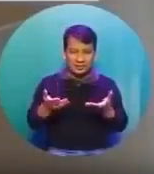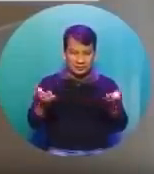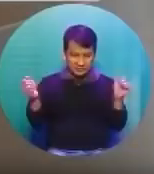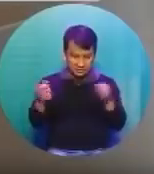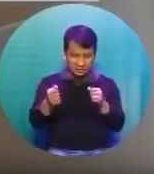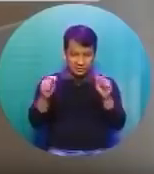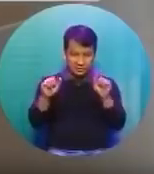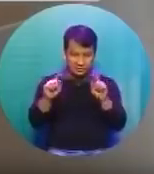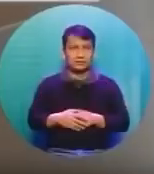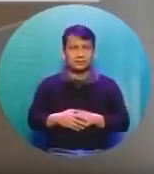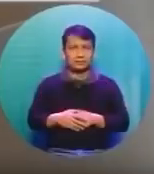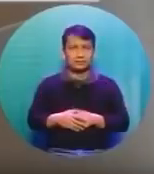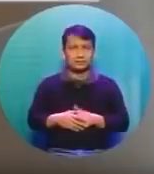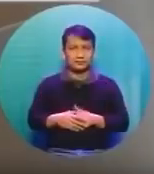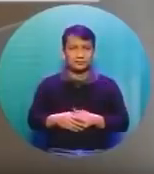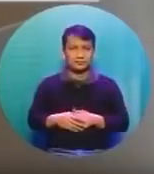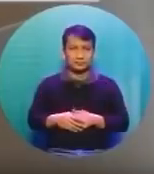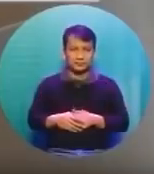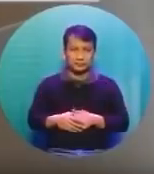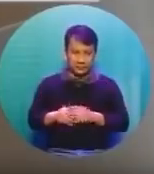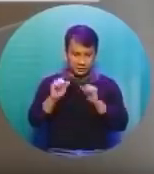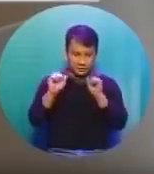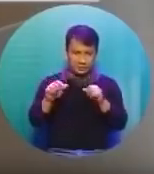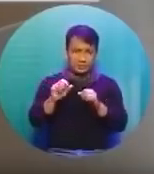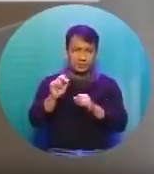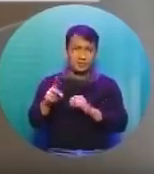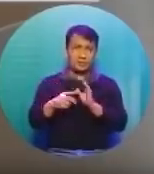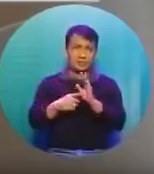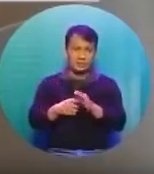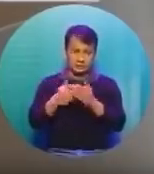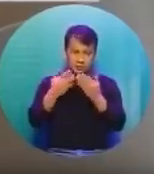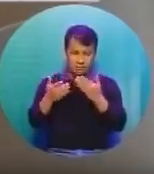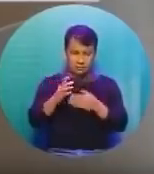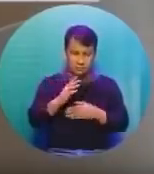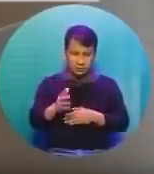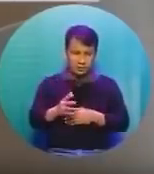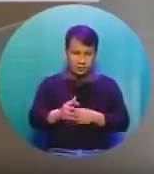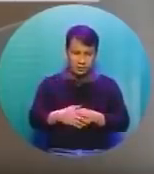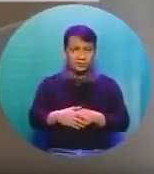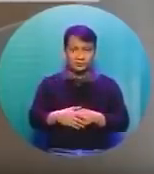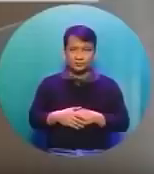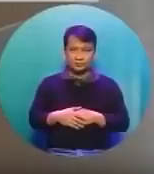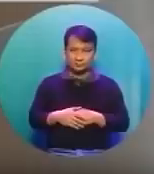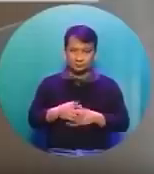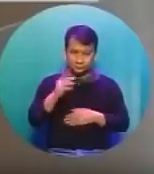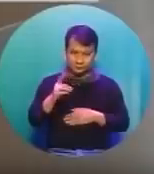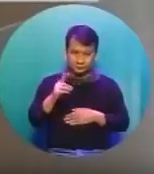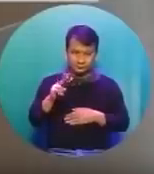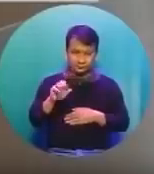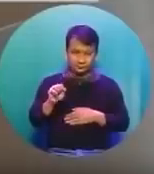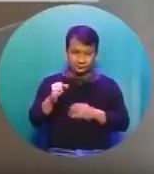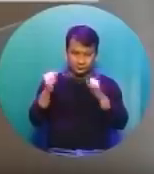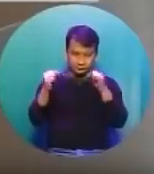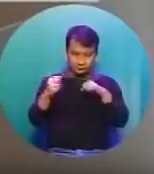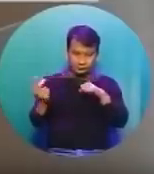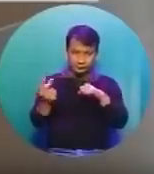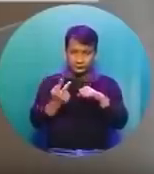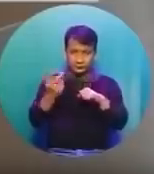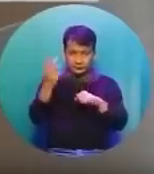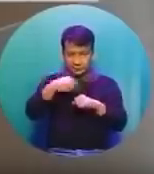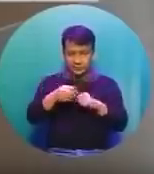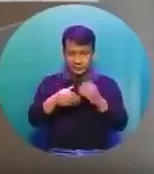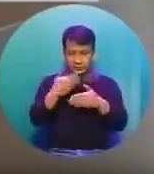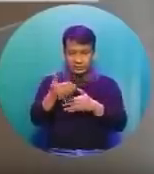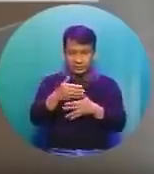lang po kayo pag-ayusin sa barangay. Mrs. Bibar? Sige, ganun lang po, Mrs. Apo. Bibar. Okay, Mr. Bibar. Yes. Sana po magkasundo kayo ni Mrs. na para